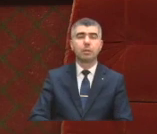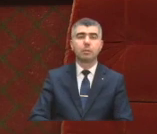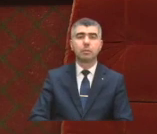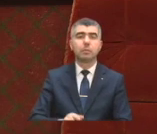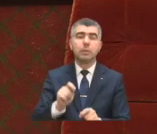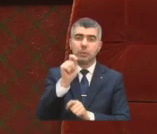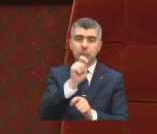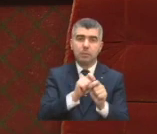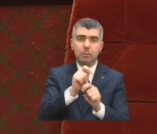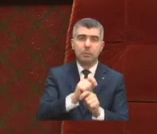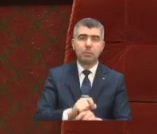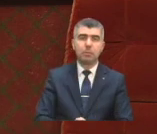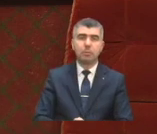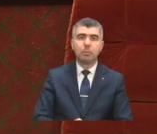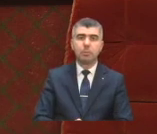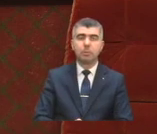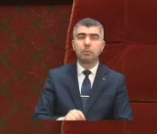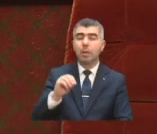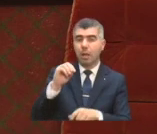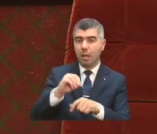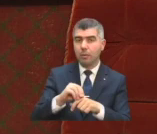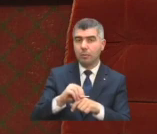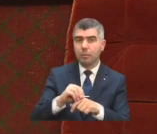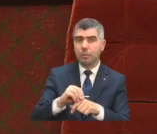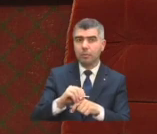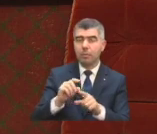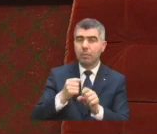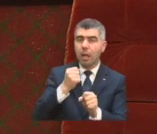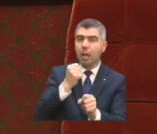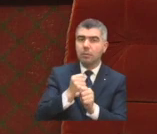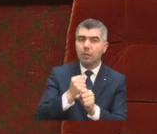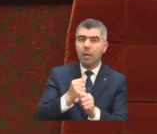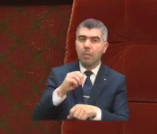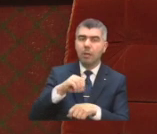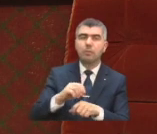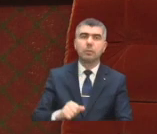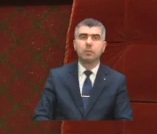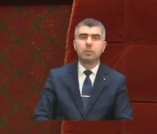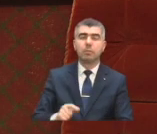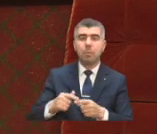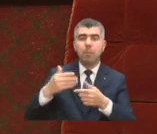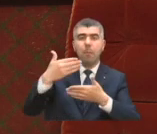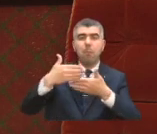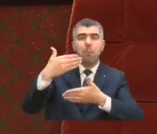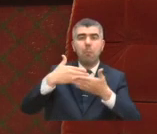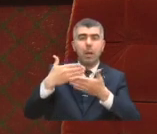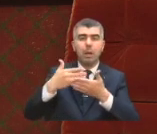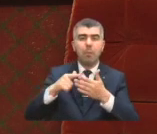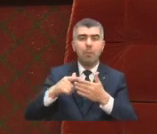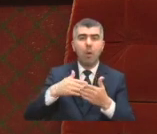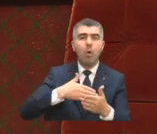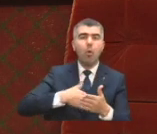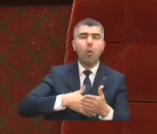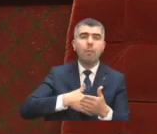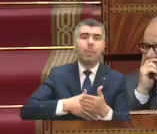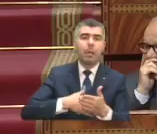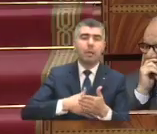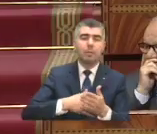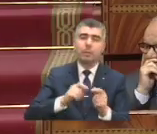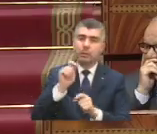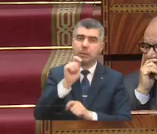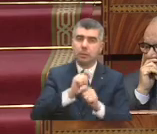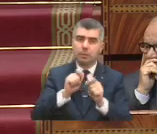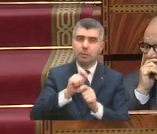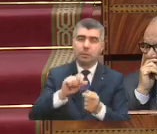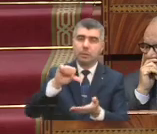اشغال وتم الاشتغال بها، مشروع بناء المركز القضائي بقلميمه انتهت فيها الاشغال، المركز